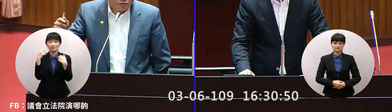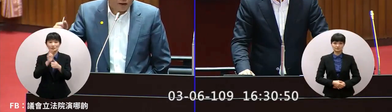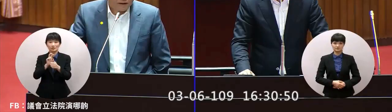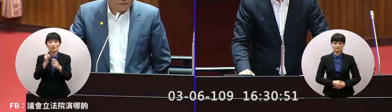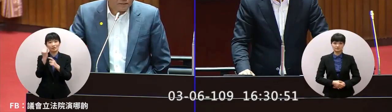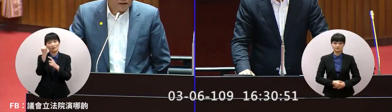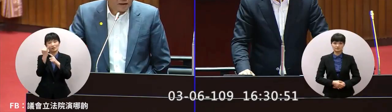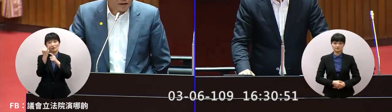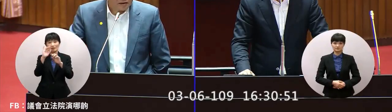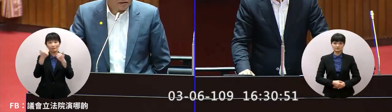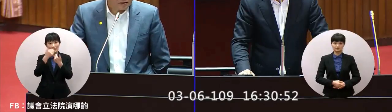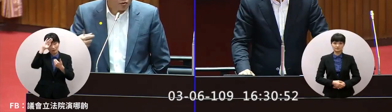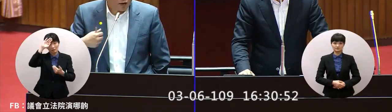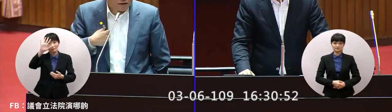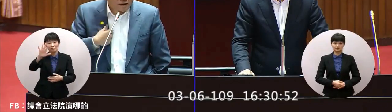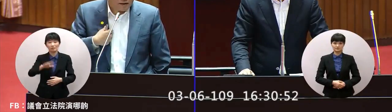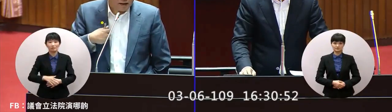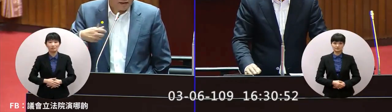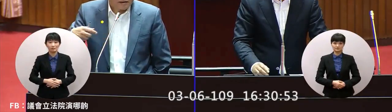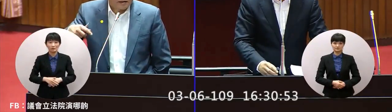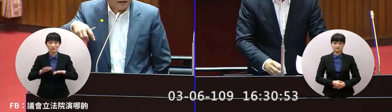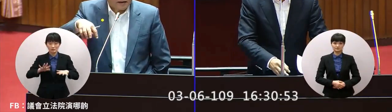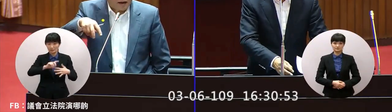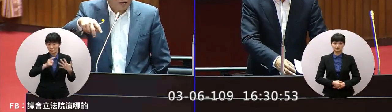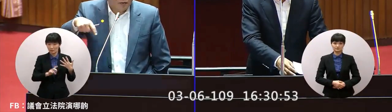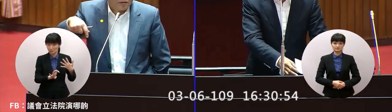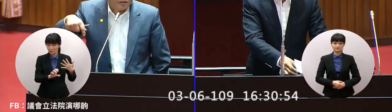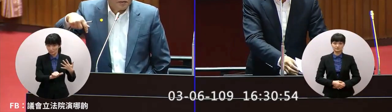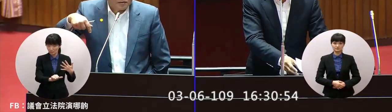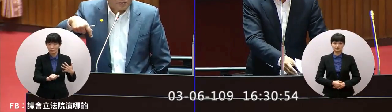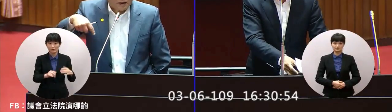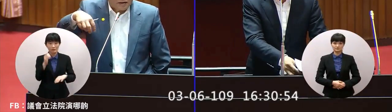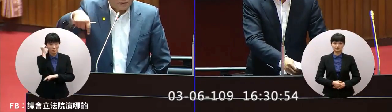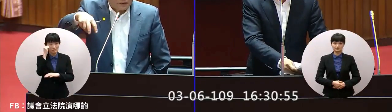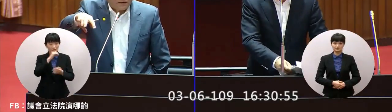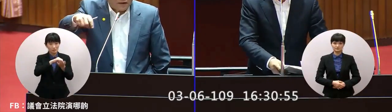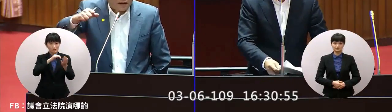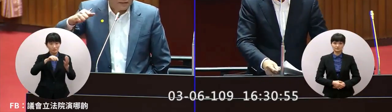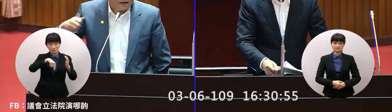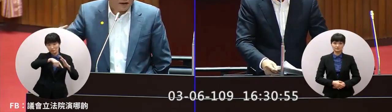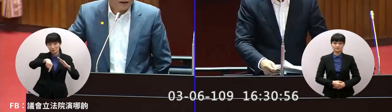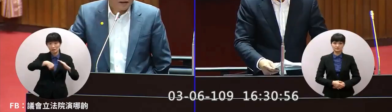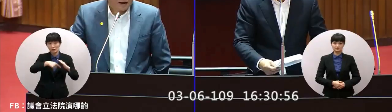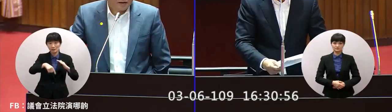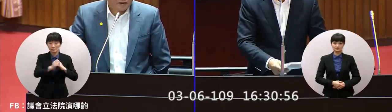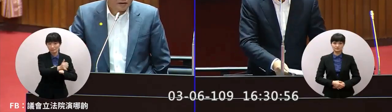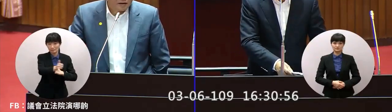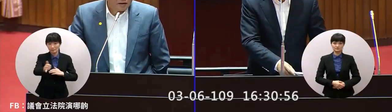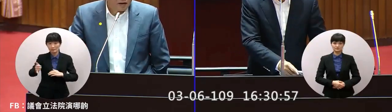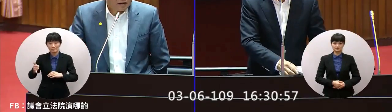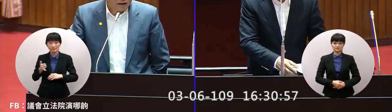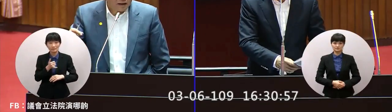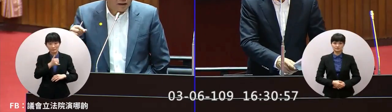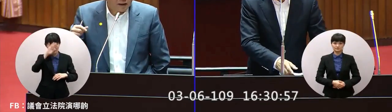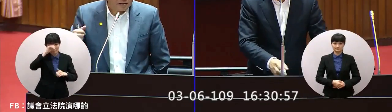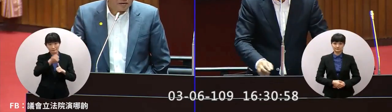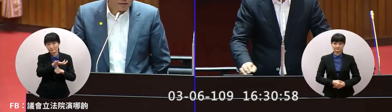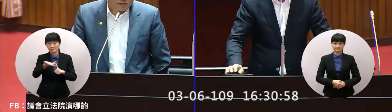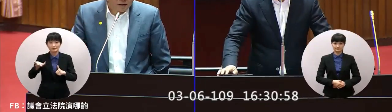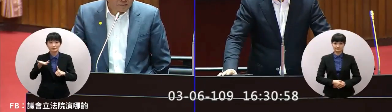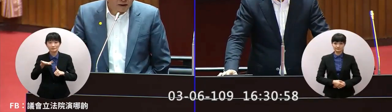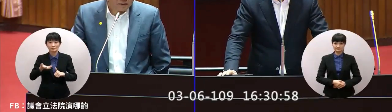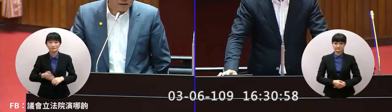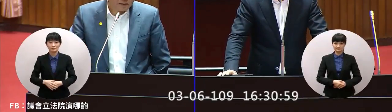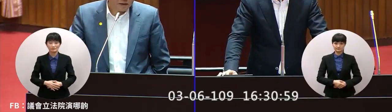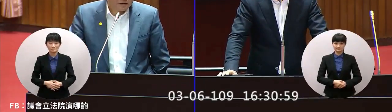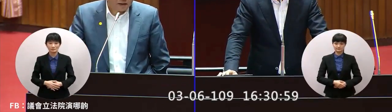第45案，现在是个大医，啊，但是伊会惊咯，所以伫在病房内嘛，惊来惊去，好，惊来惊去。其